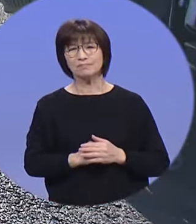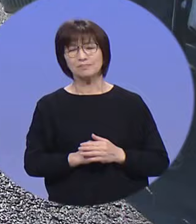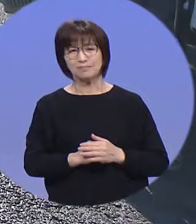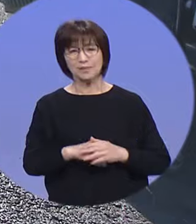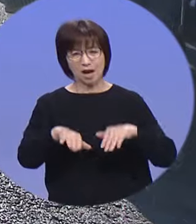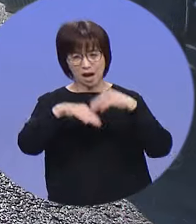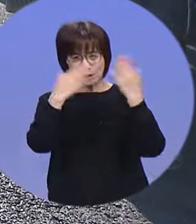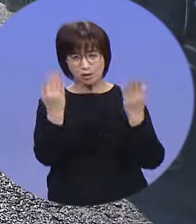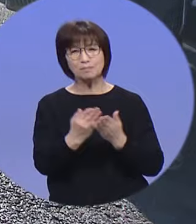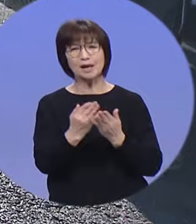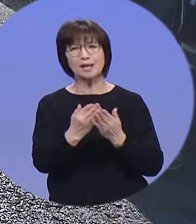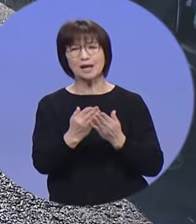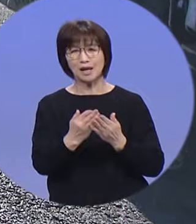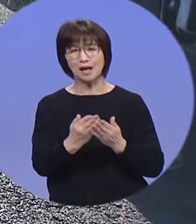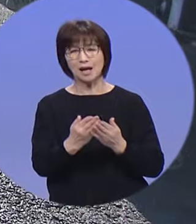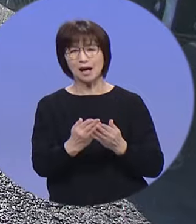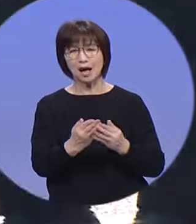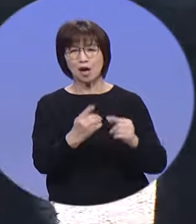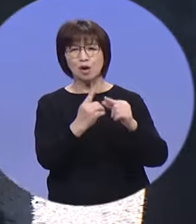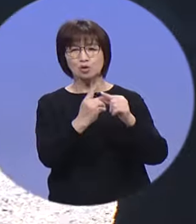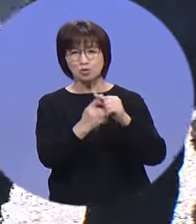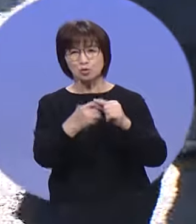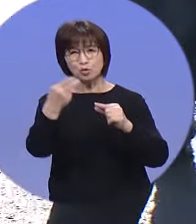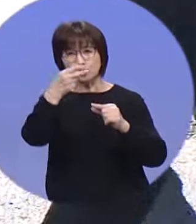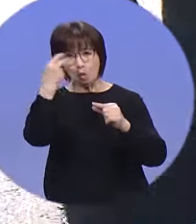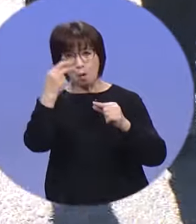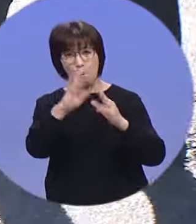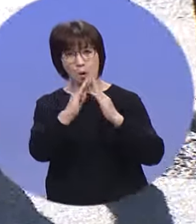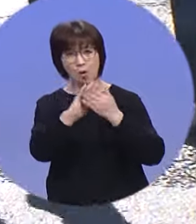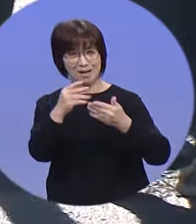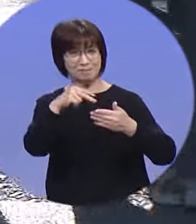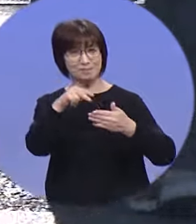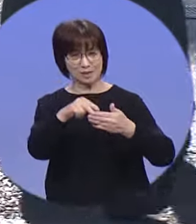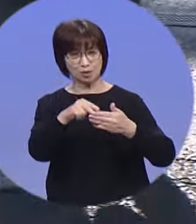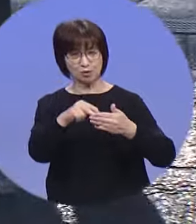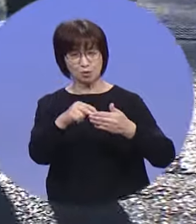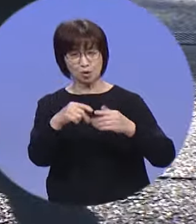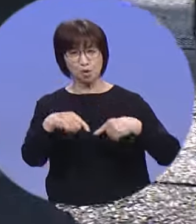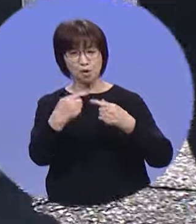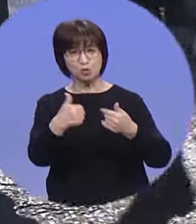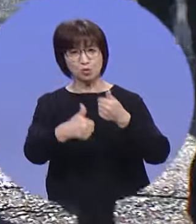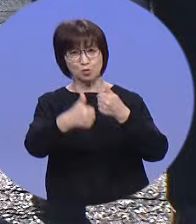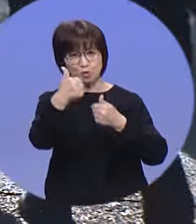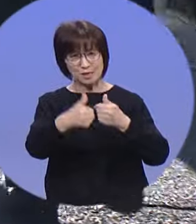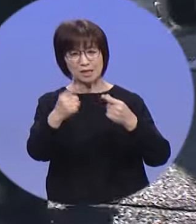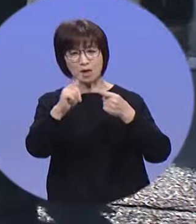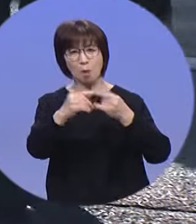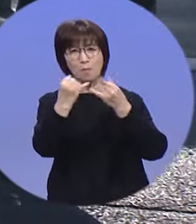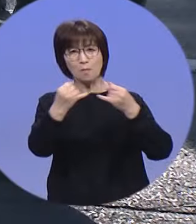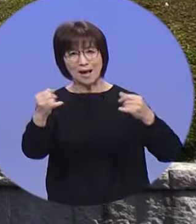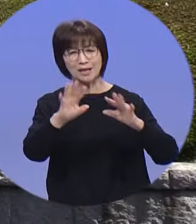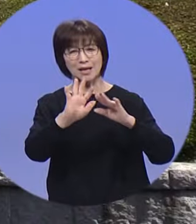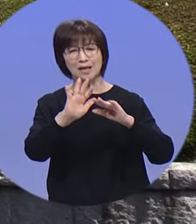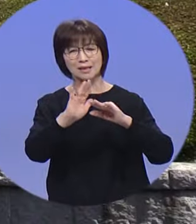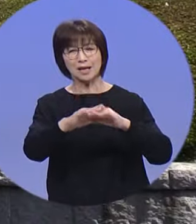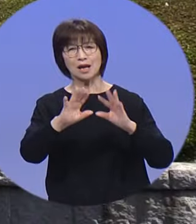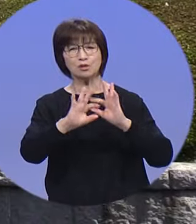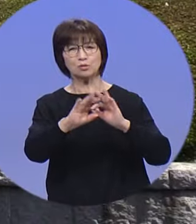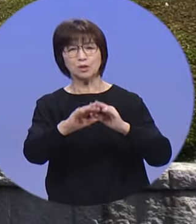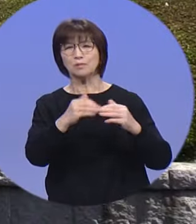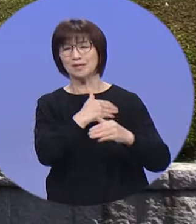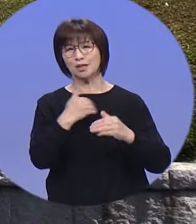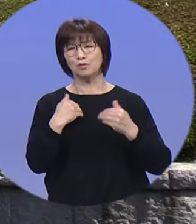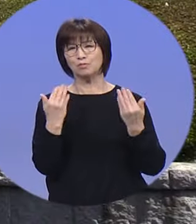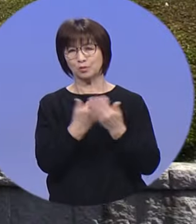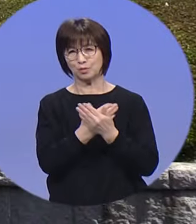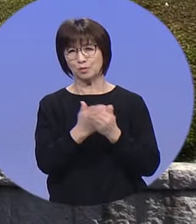すべての県立の中学校と高校の入試においてオンライン手続きを可能にします。また県